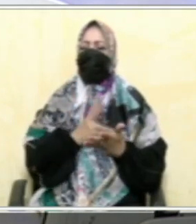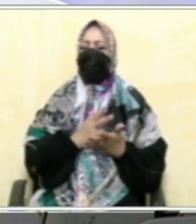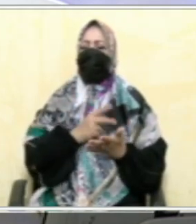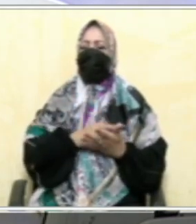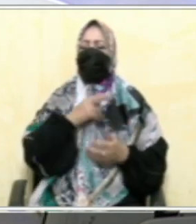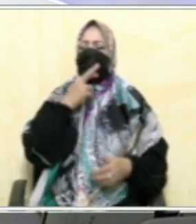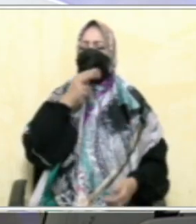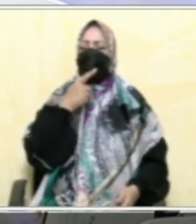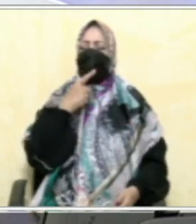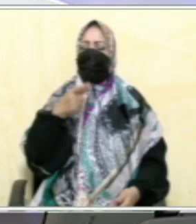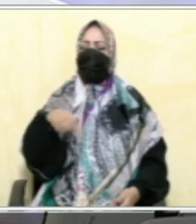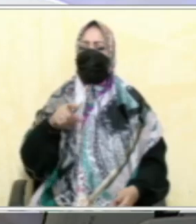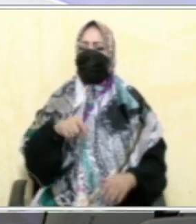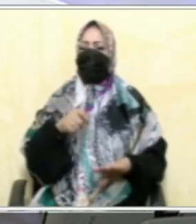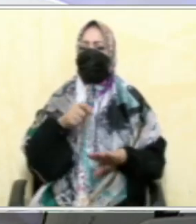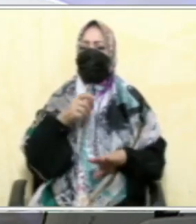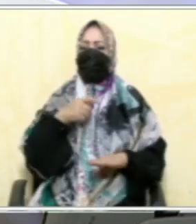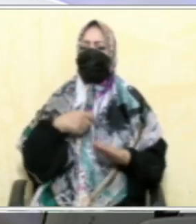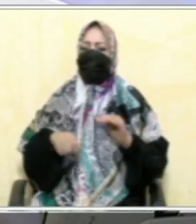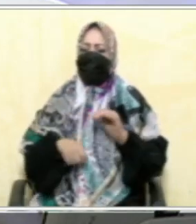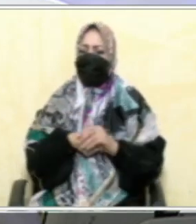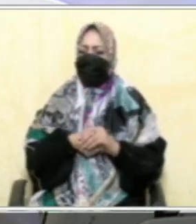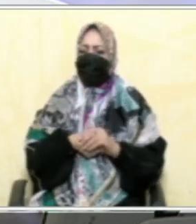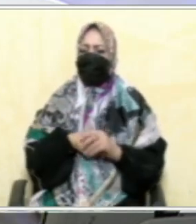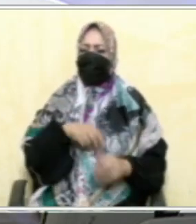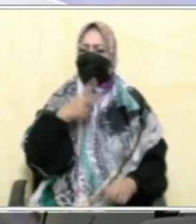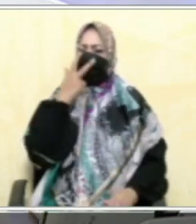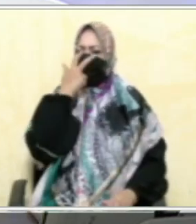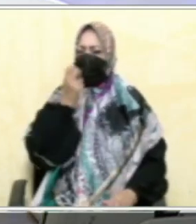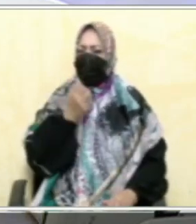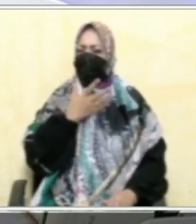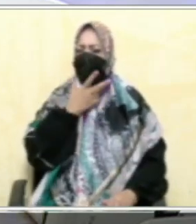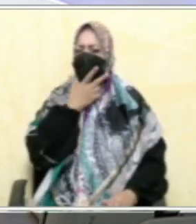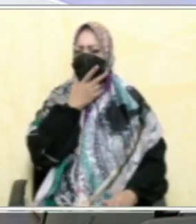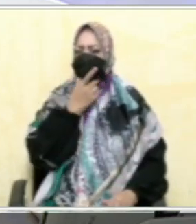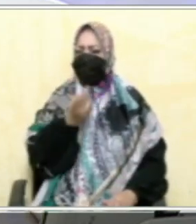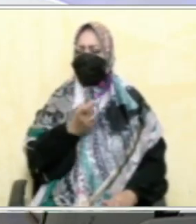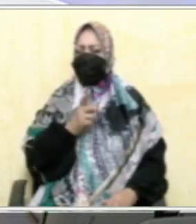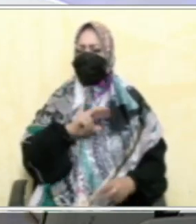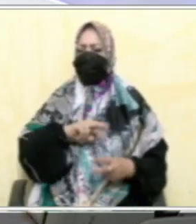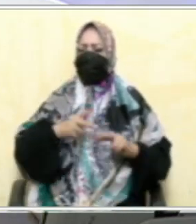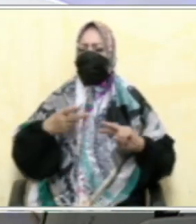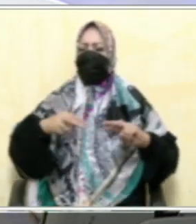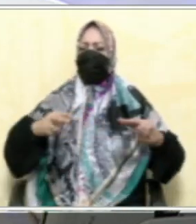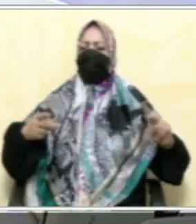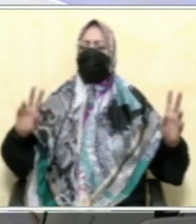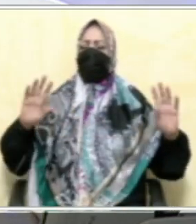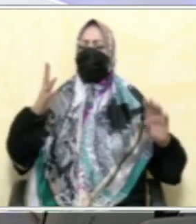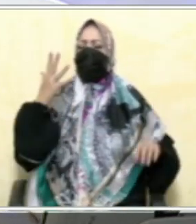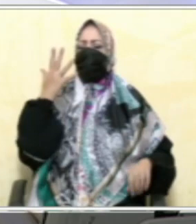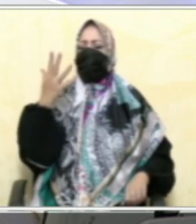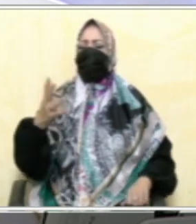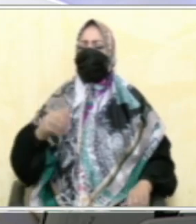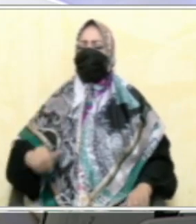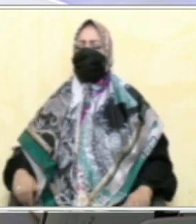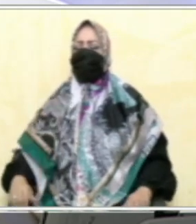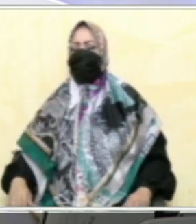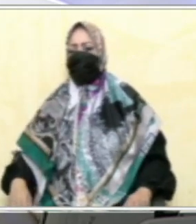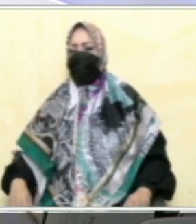هذه الخمسة. أنت يا من تساعد كل غاش، أنت اسمك كاذب، غاش،